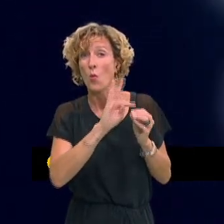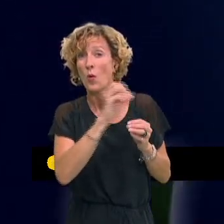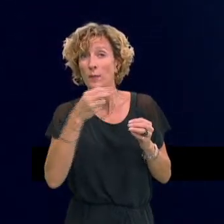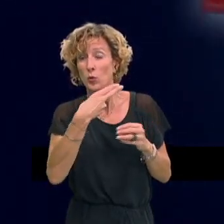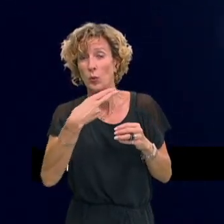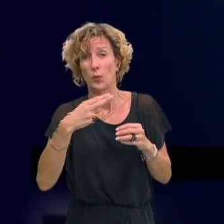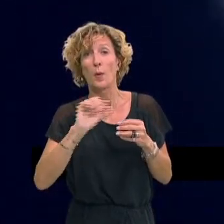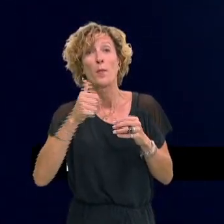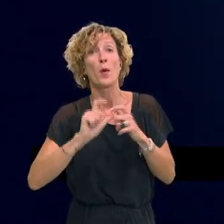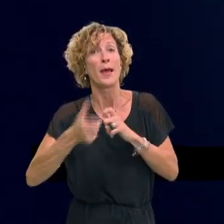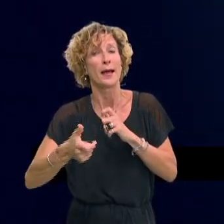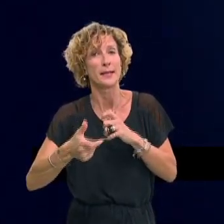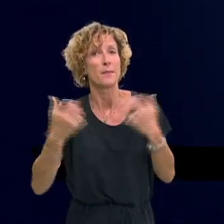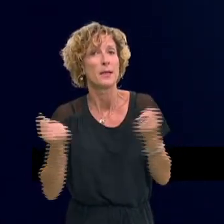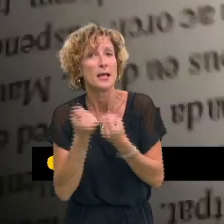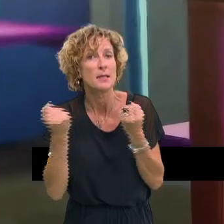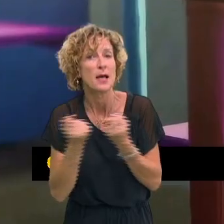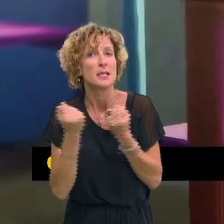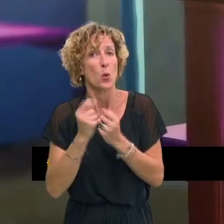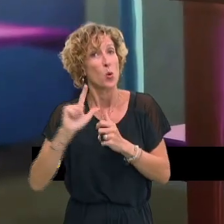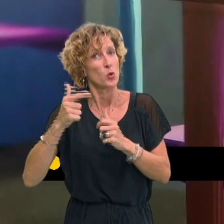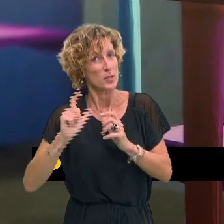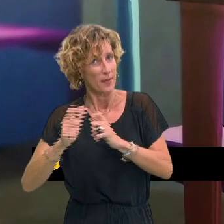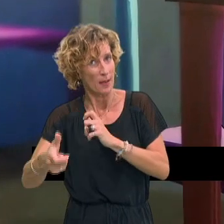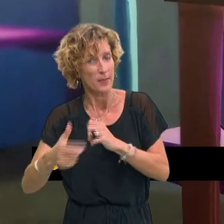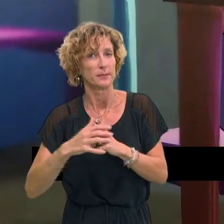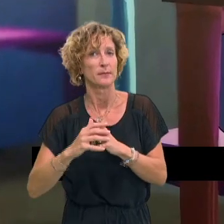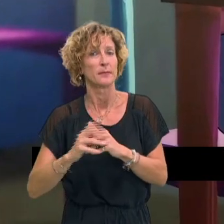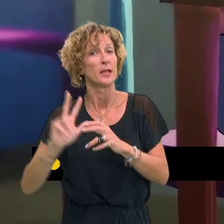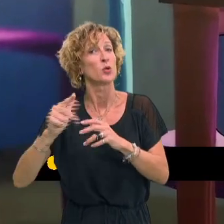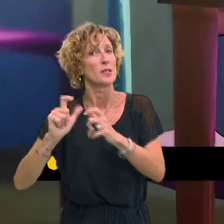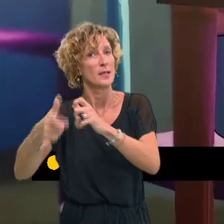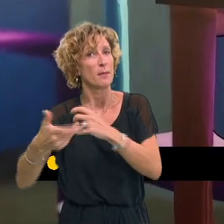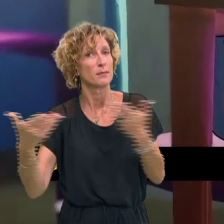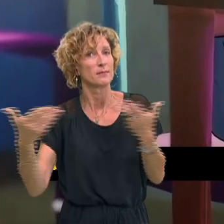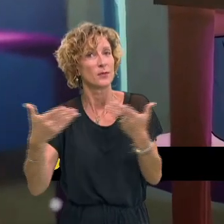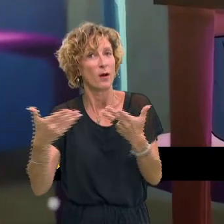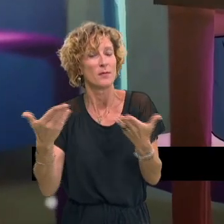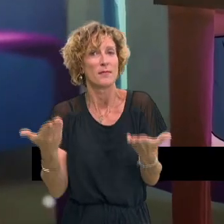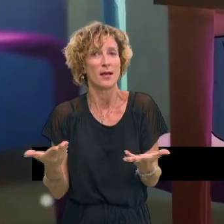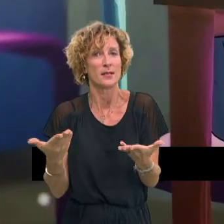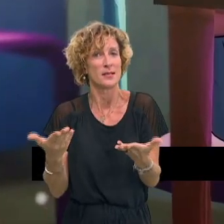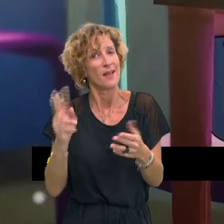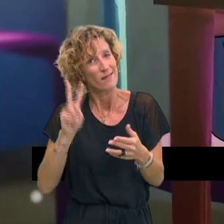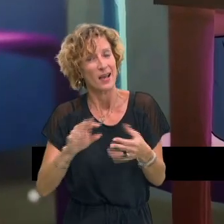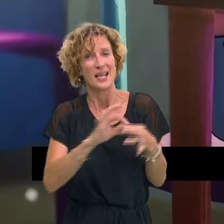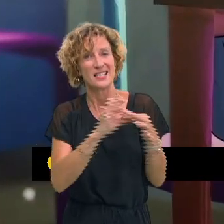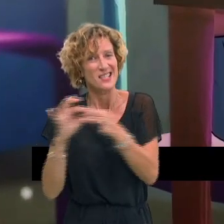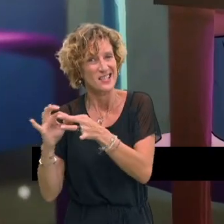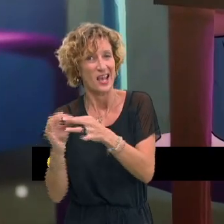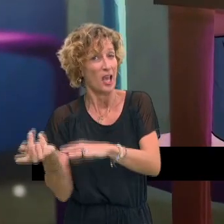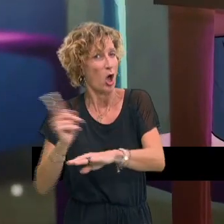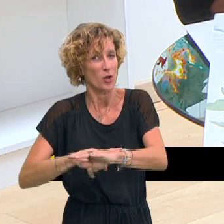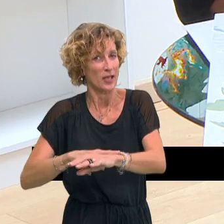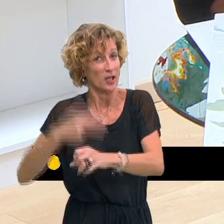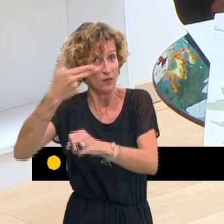étape, l'animation est une deuxième étape, et la troisième étape, c'est vraiment la série live qu'on va